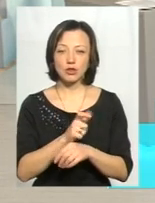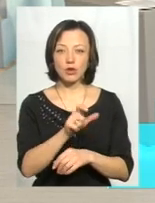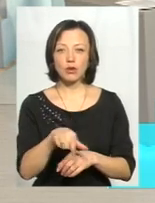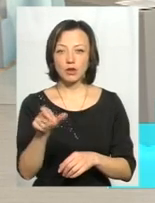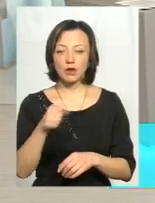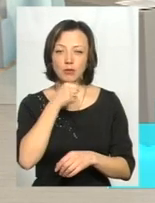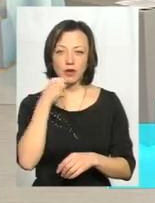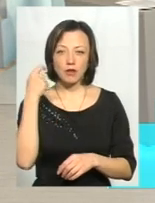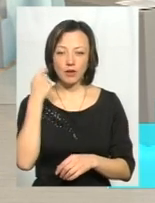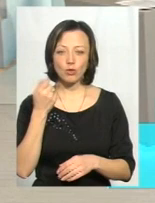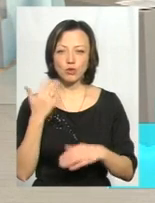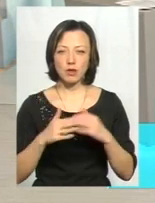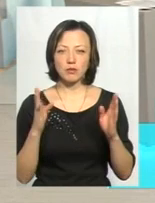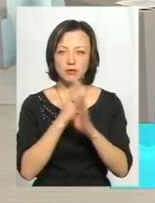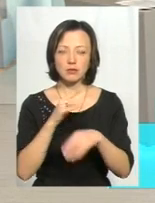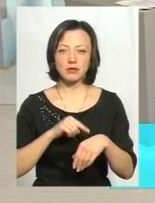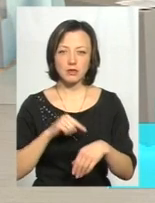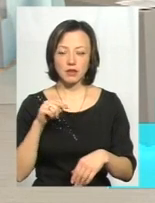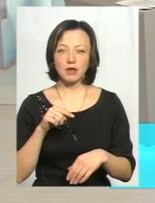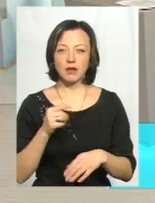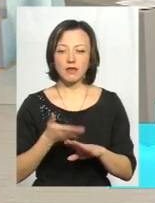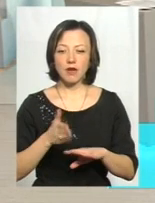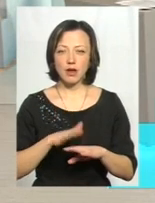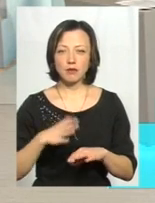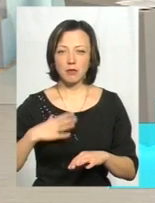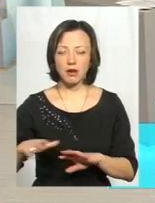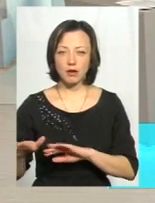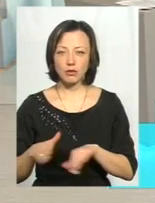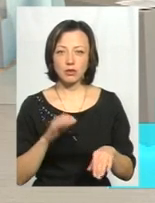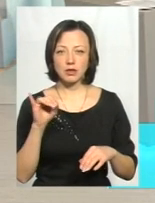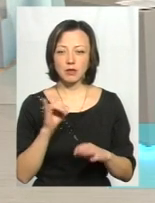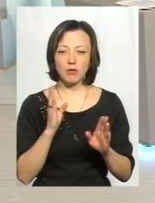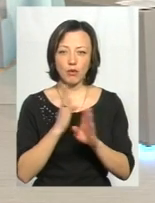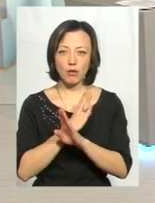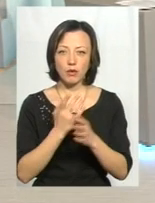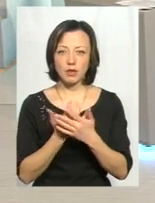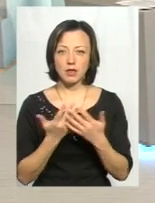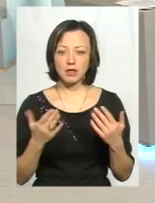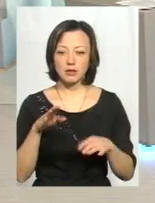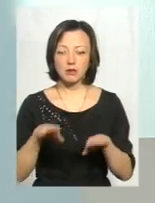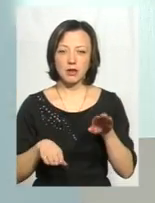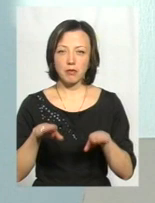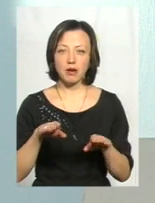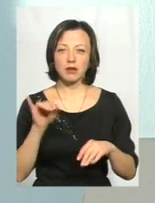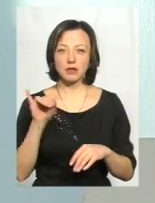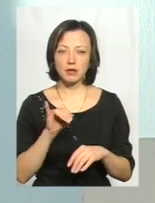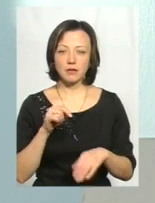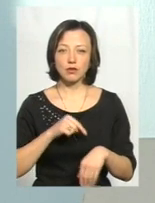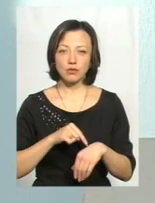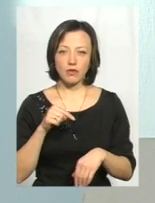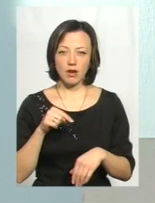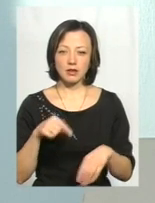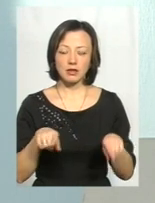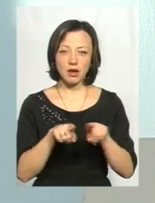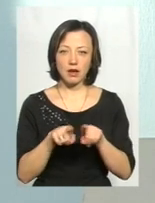віку є вже метеочутливими, вони важче переносять і погодні різні перепади, і вони відчувають і